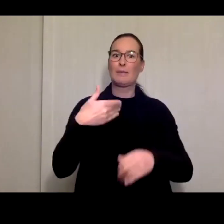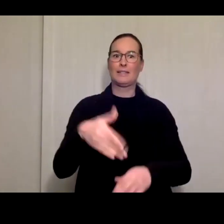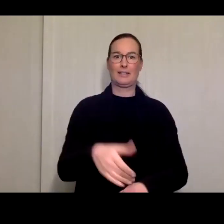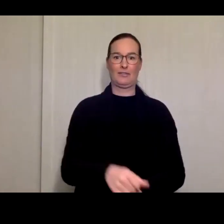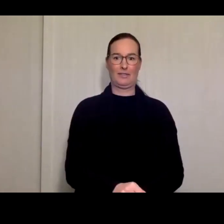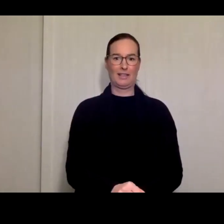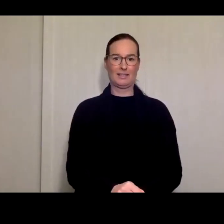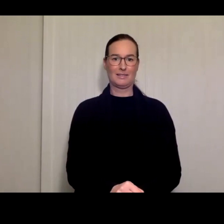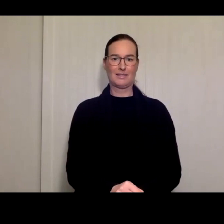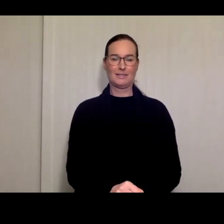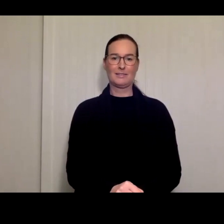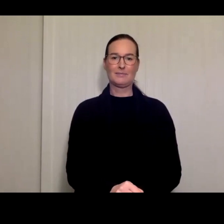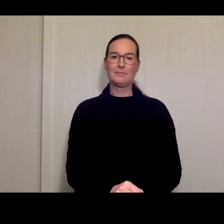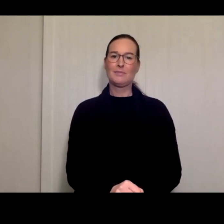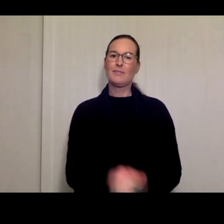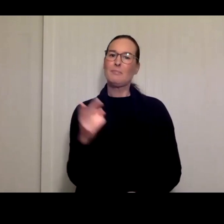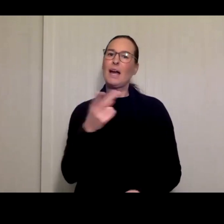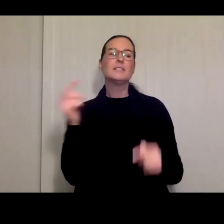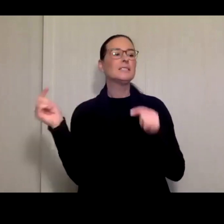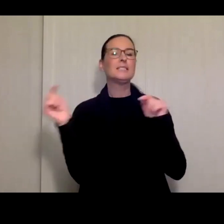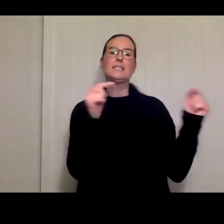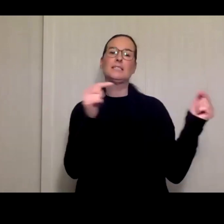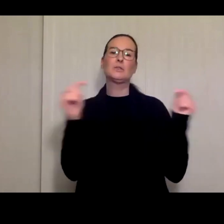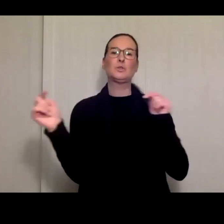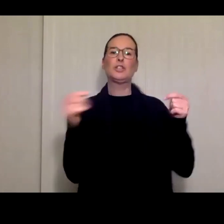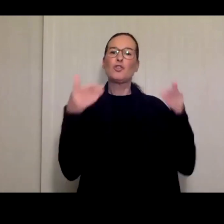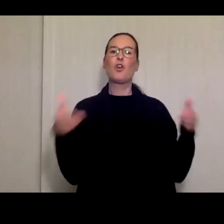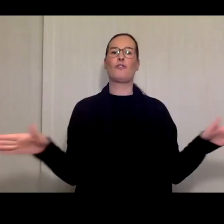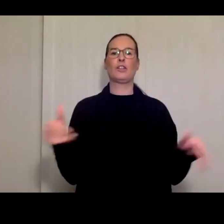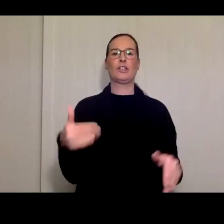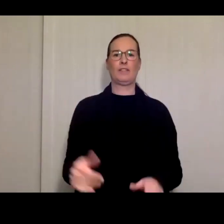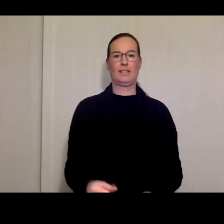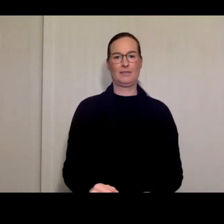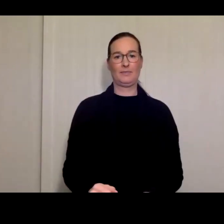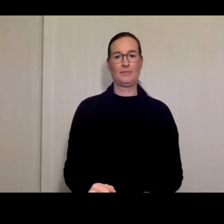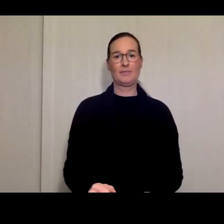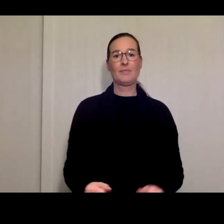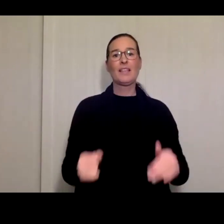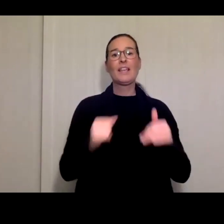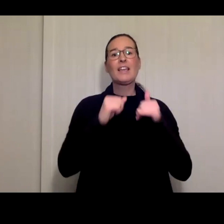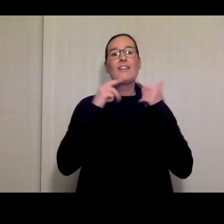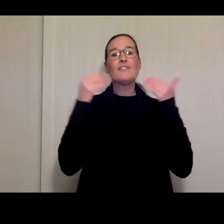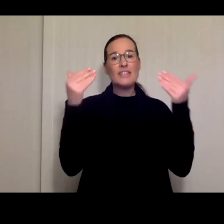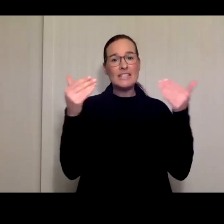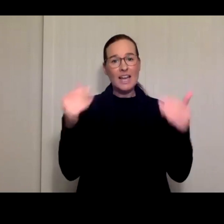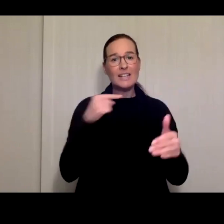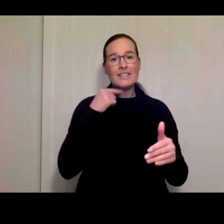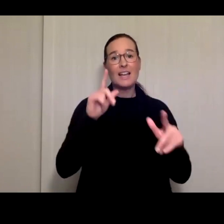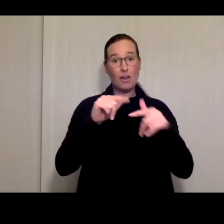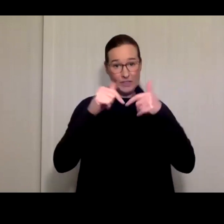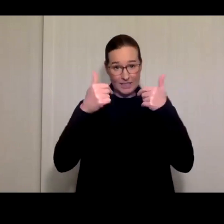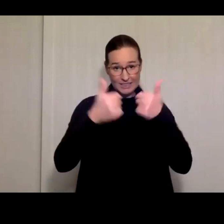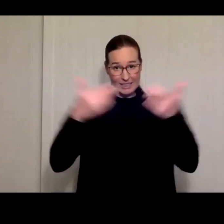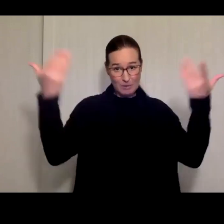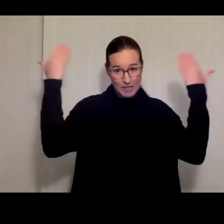allem aufeinander eingelassen haben. Vielen Dank, sage ich auch an das Team im Hintergrund. Das ist Marien